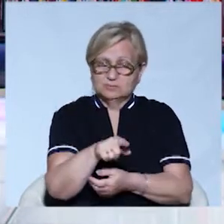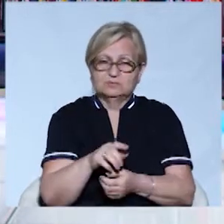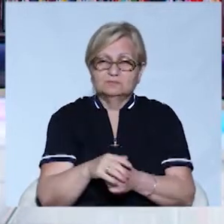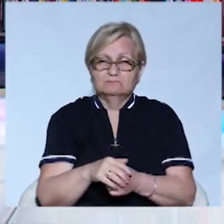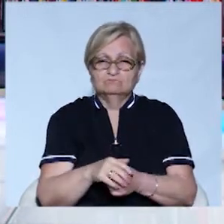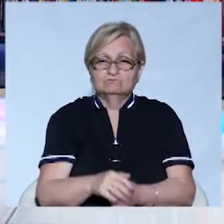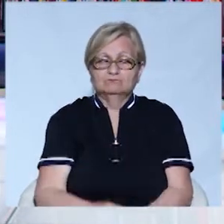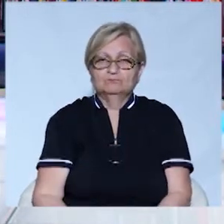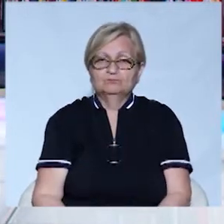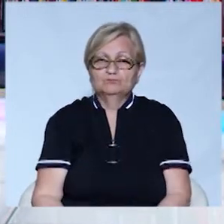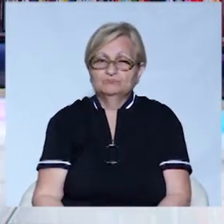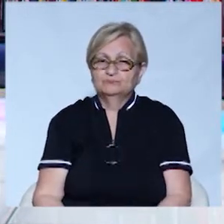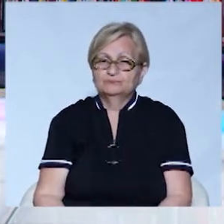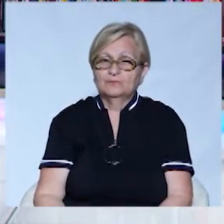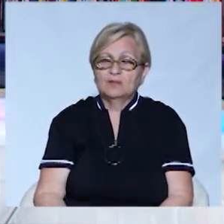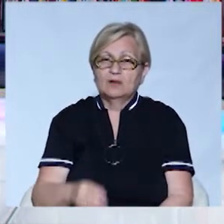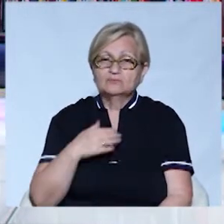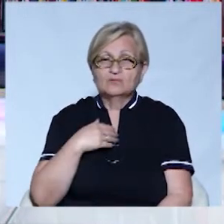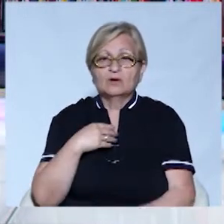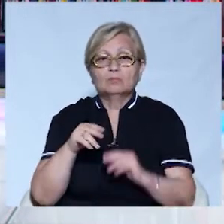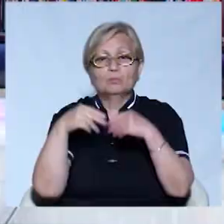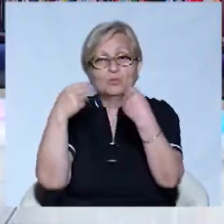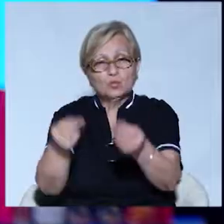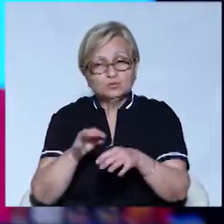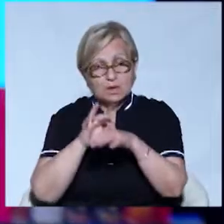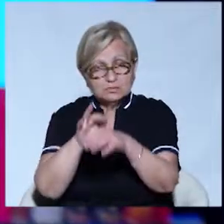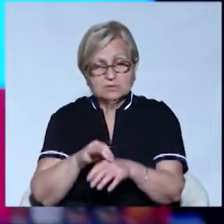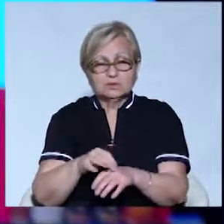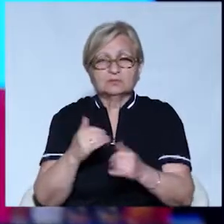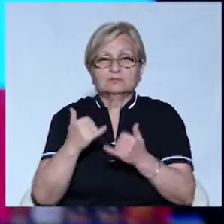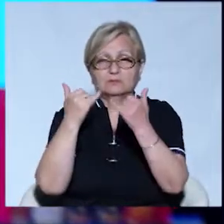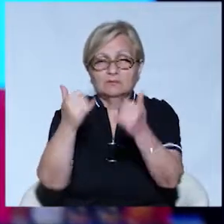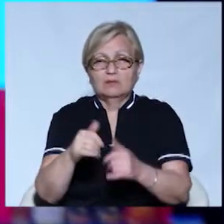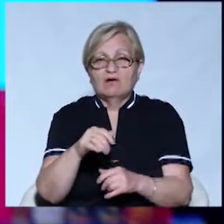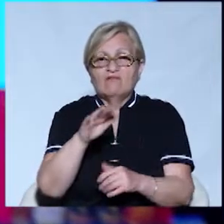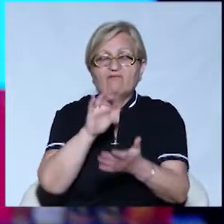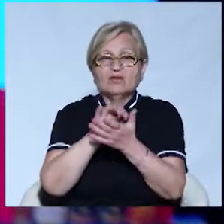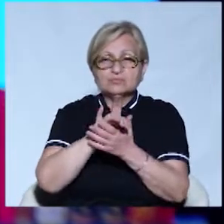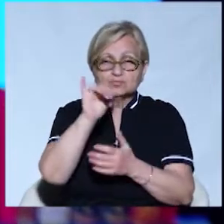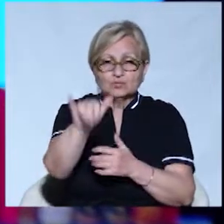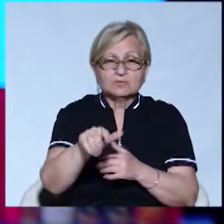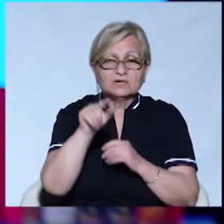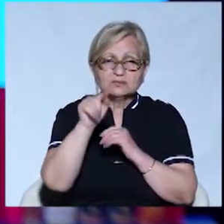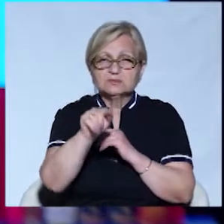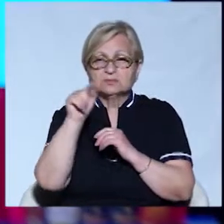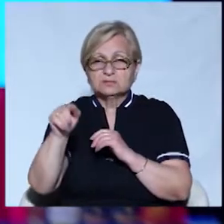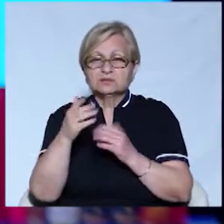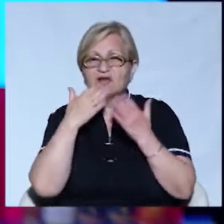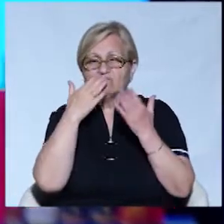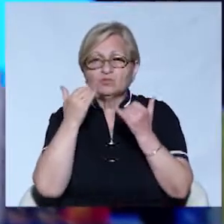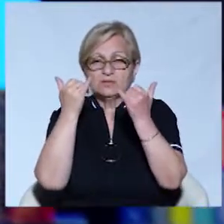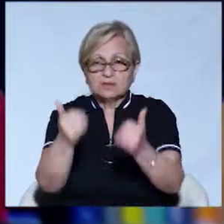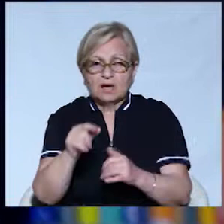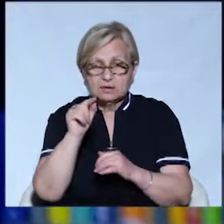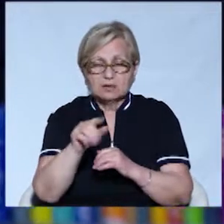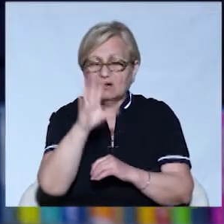მიუტანეთ, მიუძღვენით, მივართვით, ვესტუმრეთ, წავუკითხეთ, ყველგან